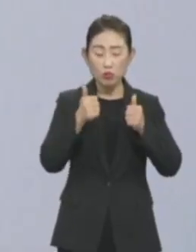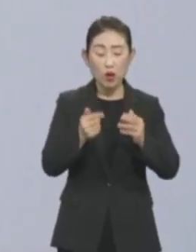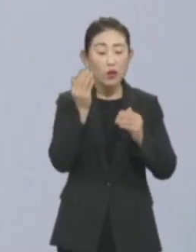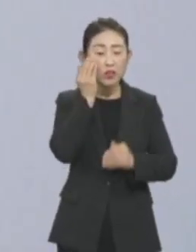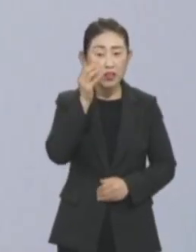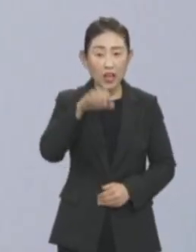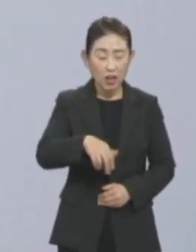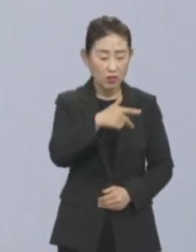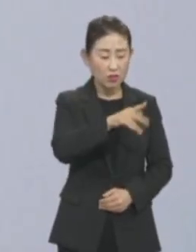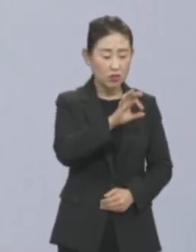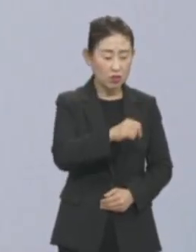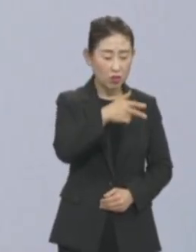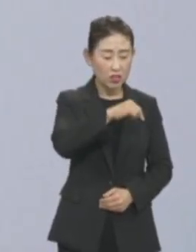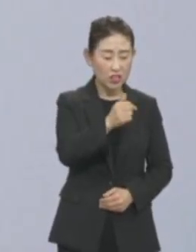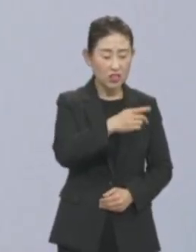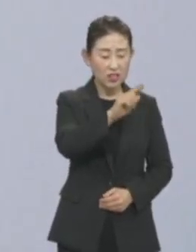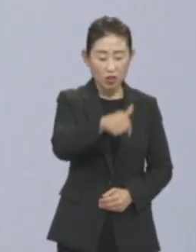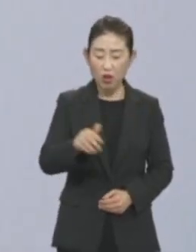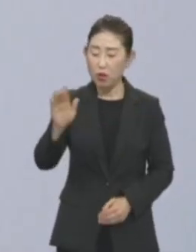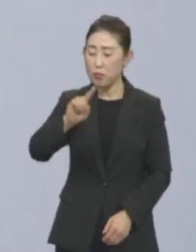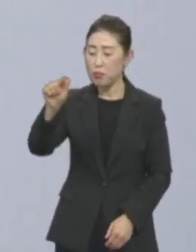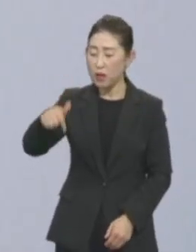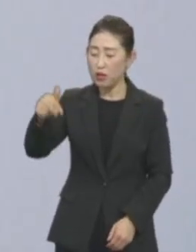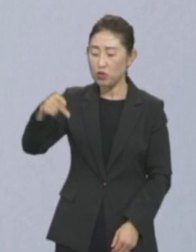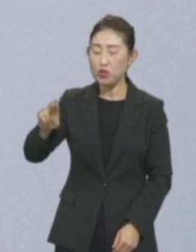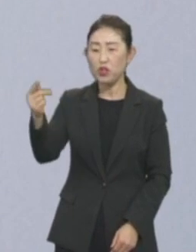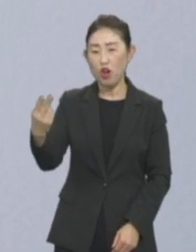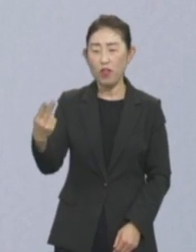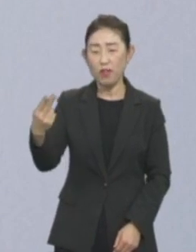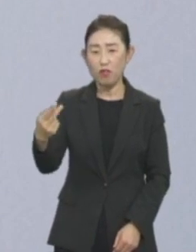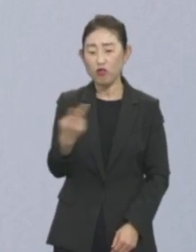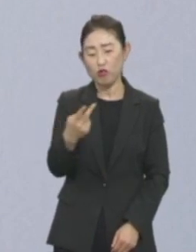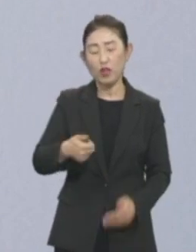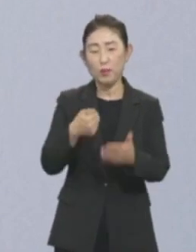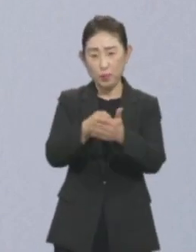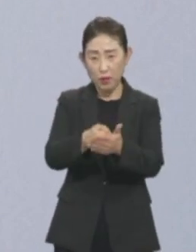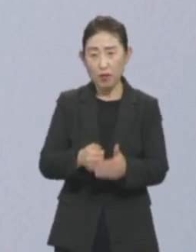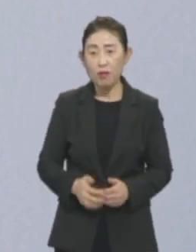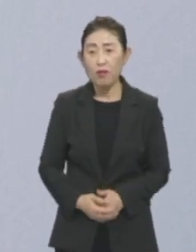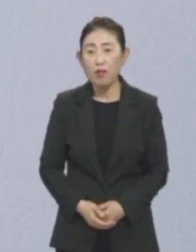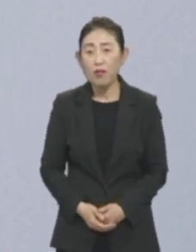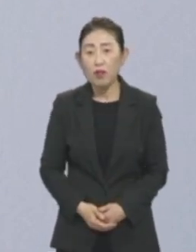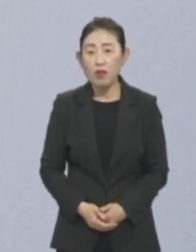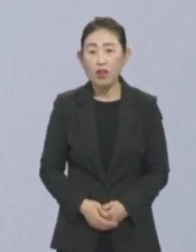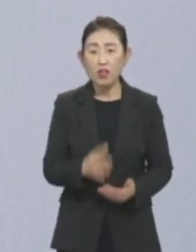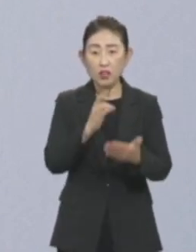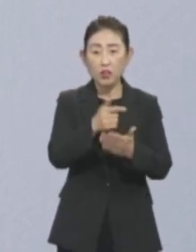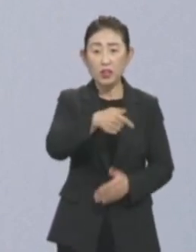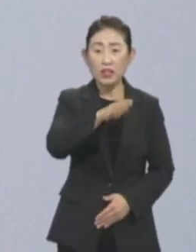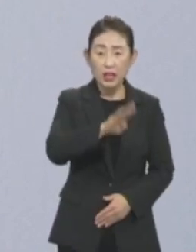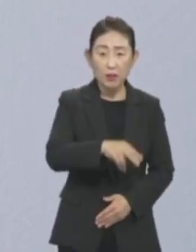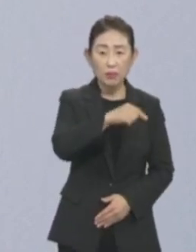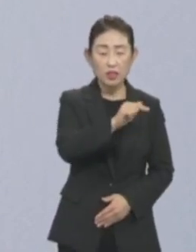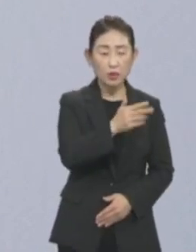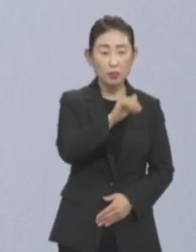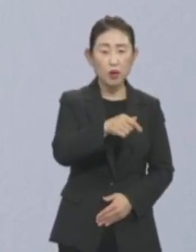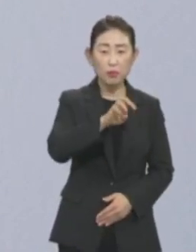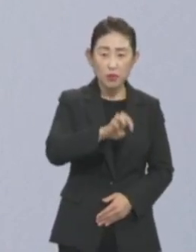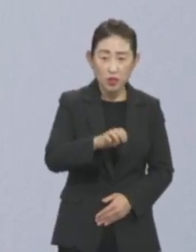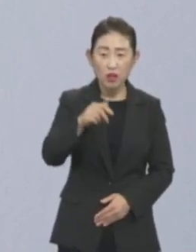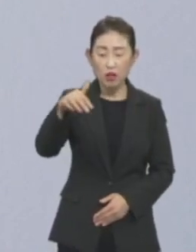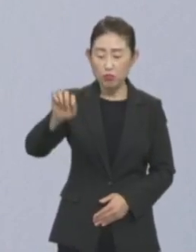청양에서 정진석 의원과 박수전 청와대 대변인이 세 번째 맞대결을 버리는 가운데 천원과 보령 서천은